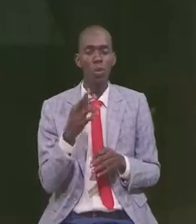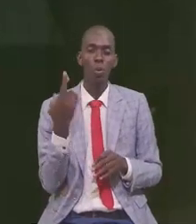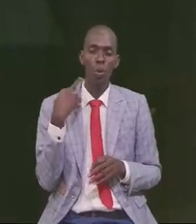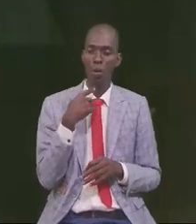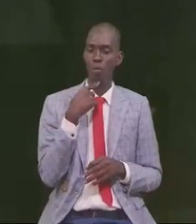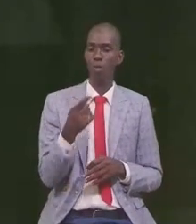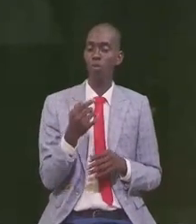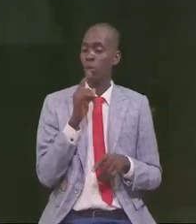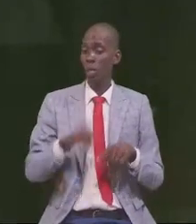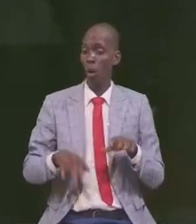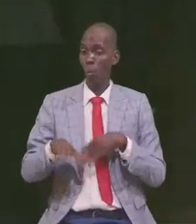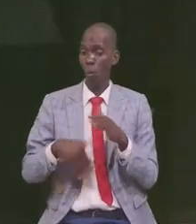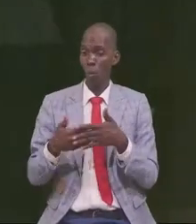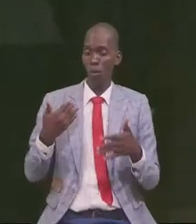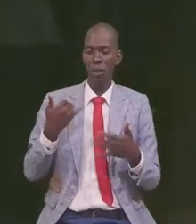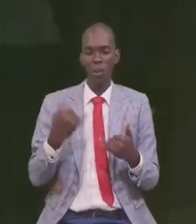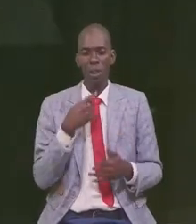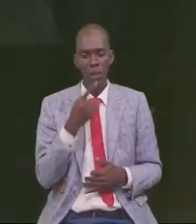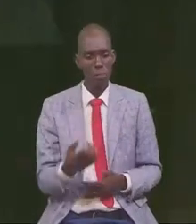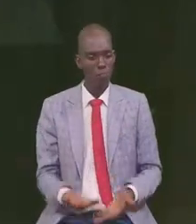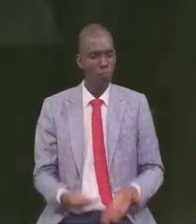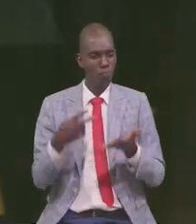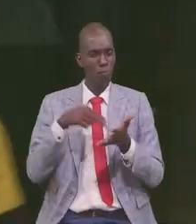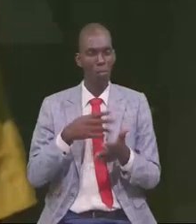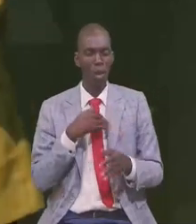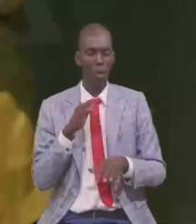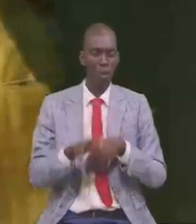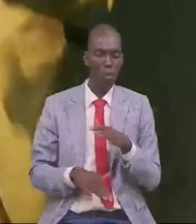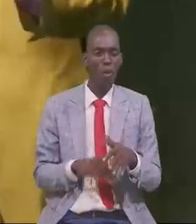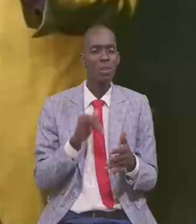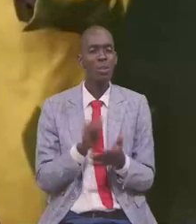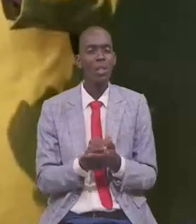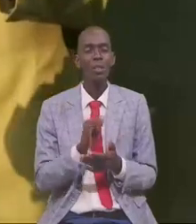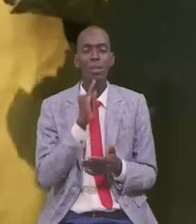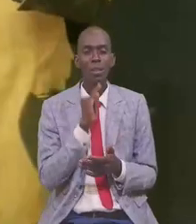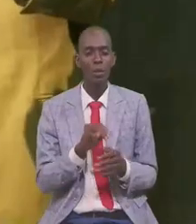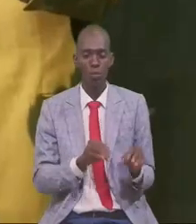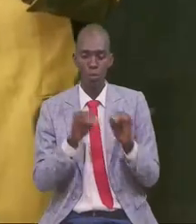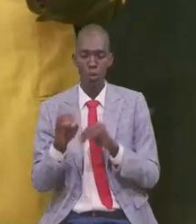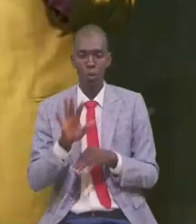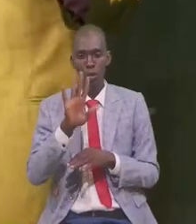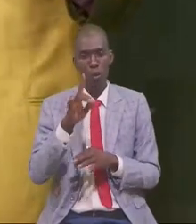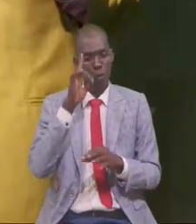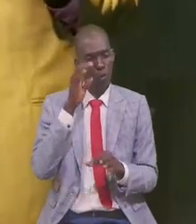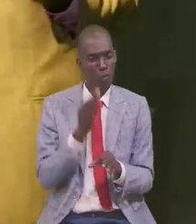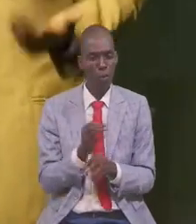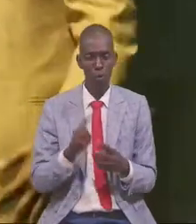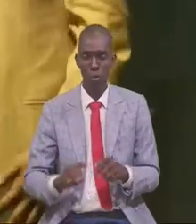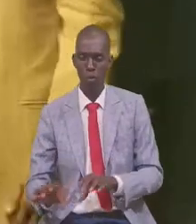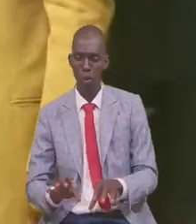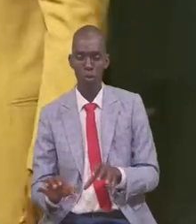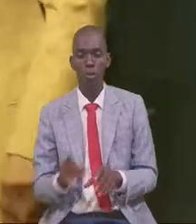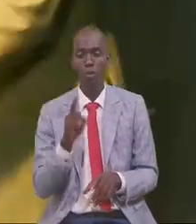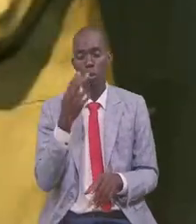peux me lever maintenant. Ça, c'est votre foi en action. Vous n'arrivez pas à voir avant. Vous pouvez voir ta foi